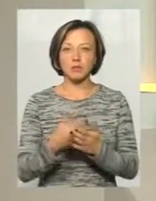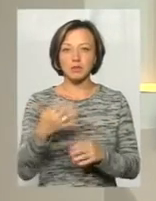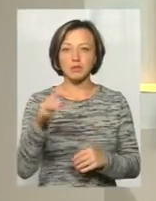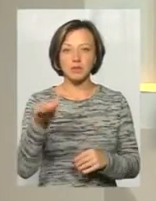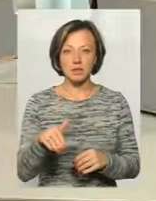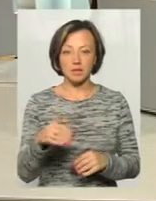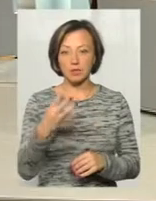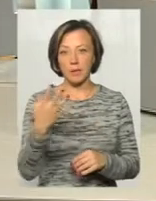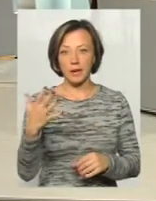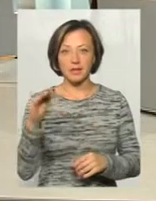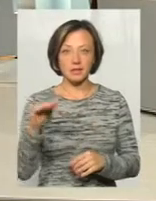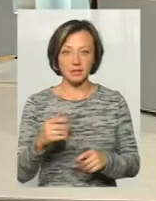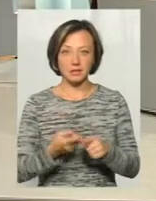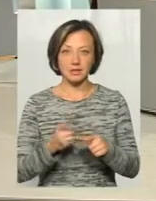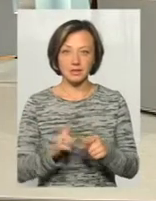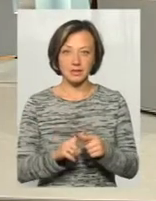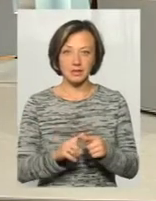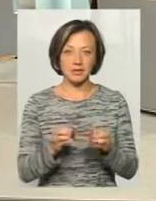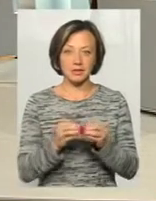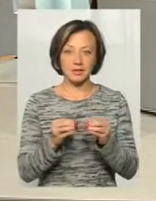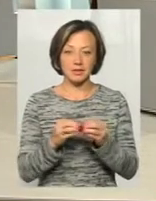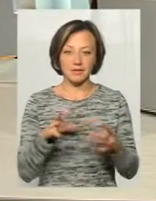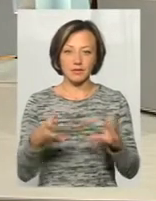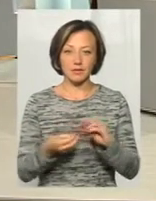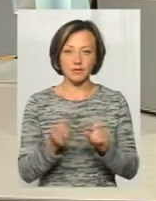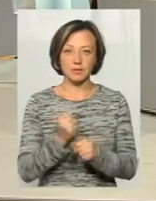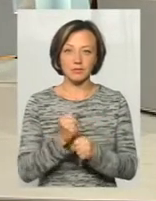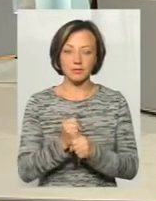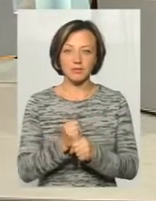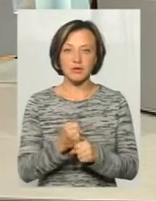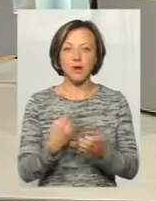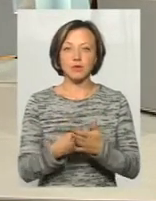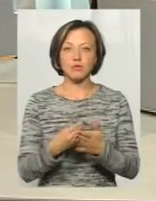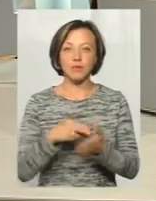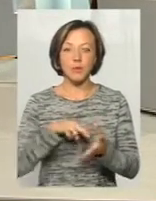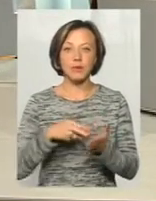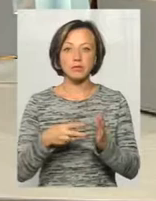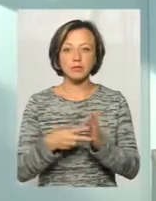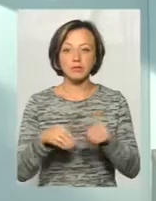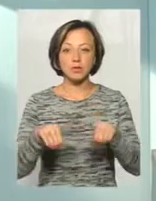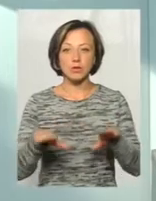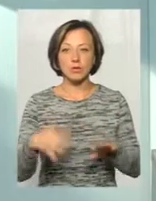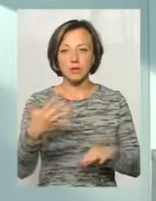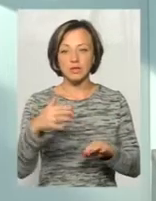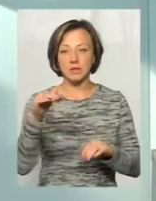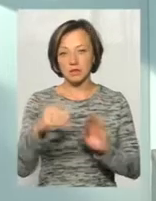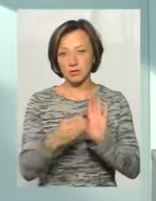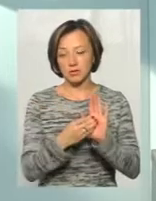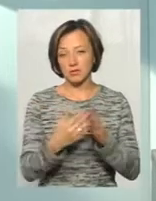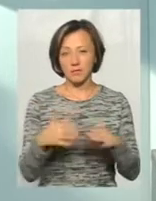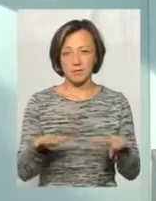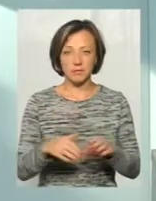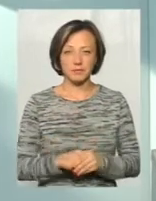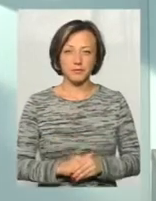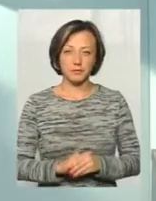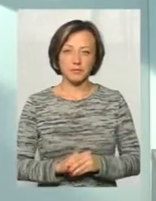якщо 45 тисяч, то це, в принципі, ті самі висновки ми можемо зробити. Сума передбачена, зазначена в постанові, 50 тисяч. От. Тому от